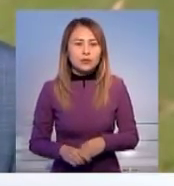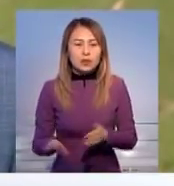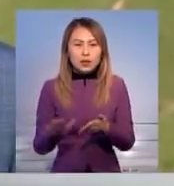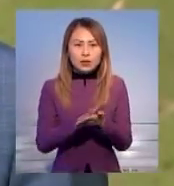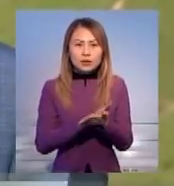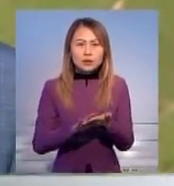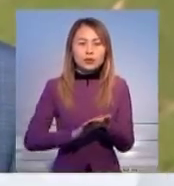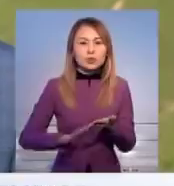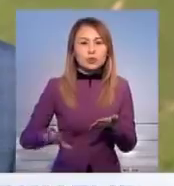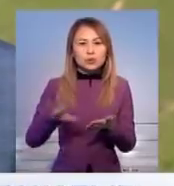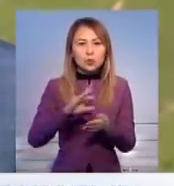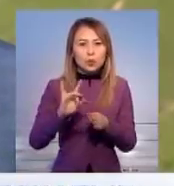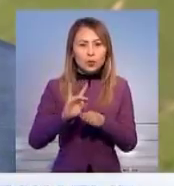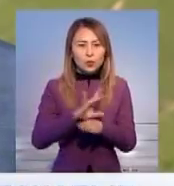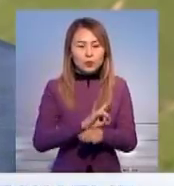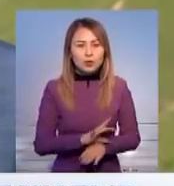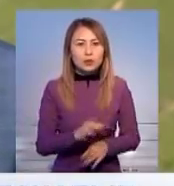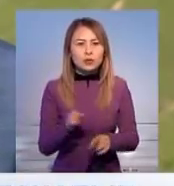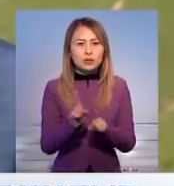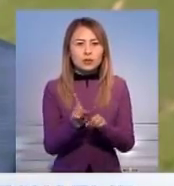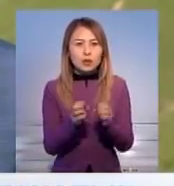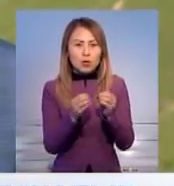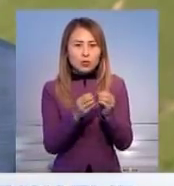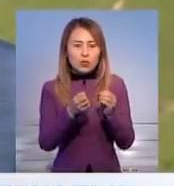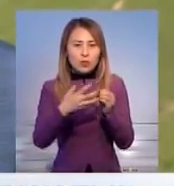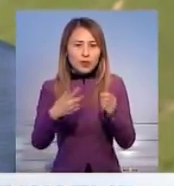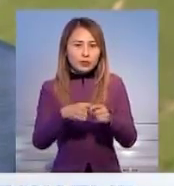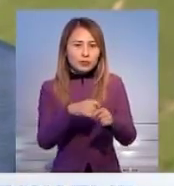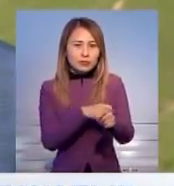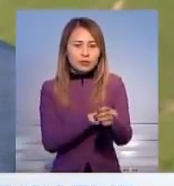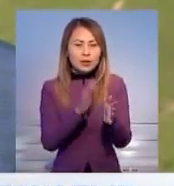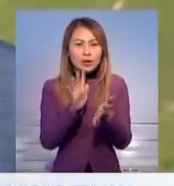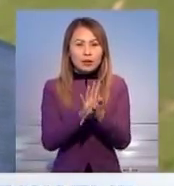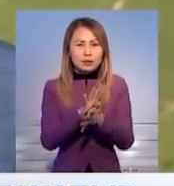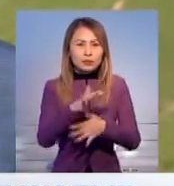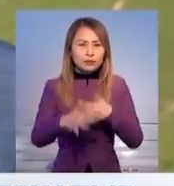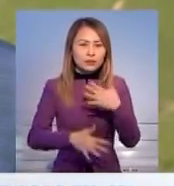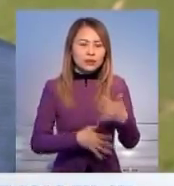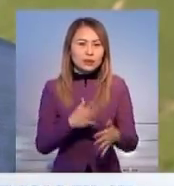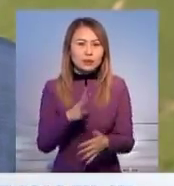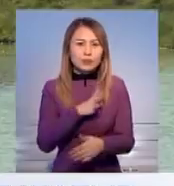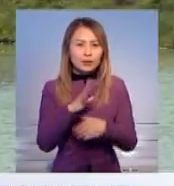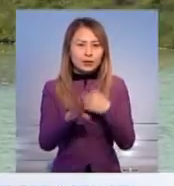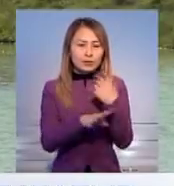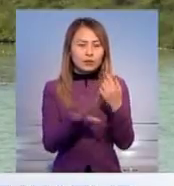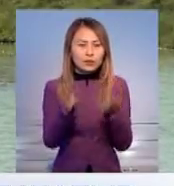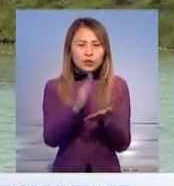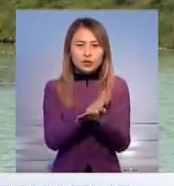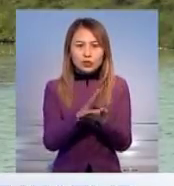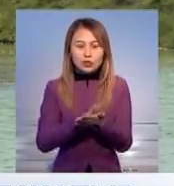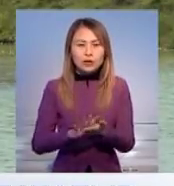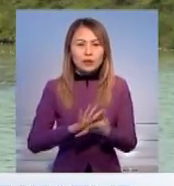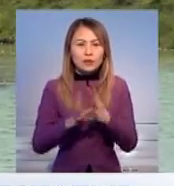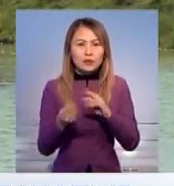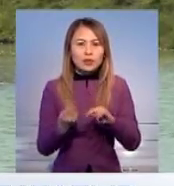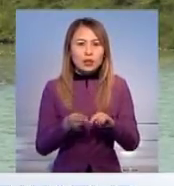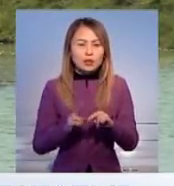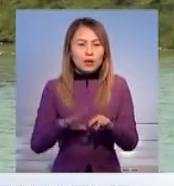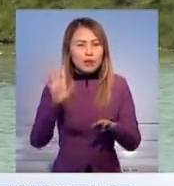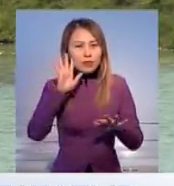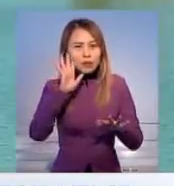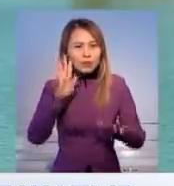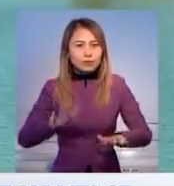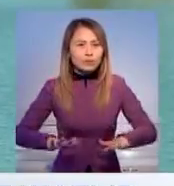тазалап, лай ұйықтан кейбір жерлері 10-15 метрге шейін лай ұйық ағаш басып кеткен тұғын. Бәрін тазалап, декабрьден бастап жерге су